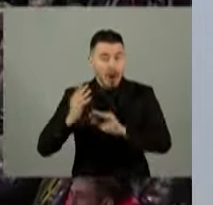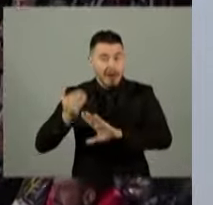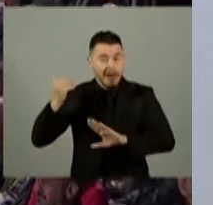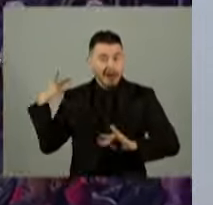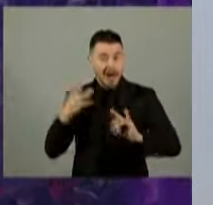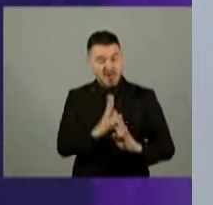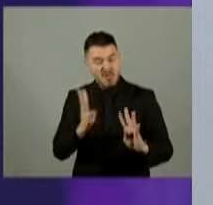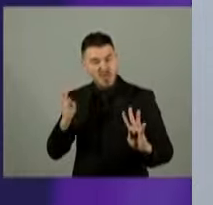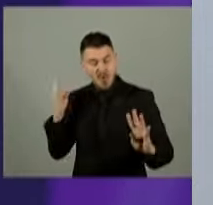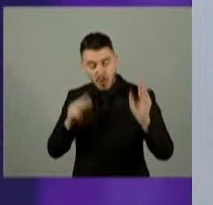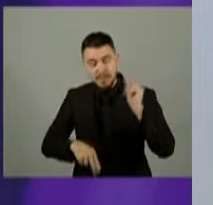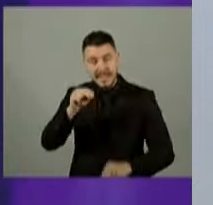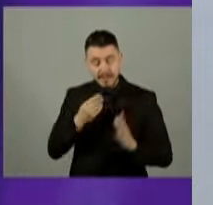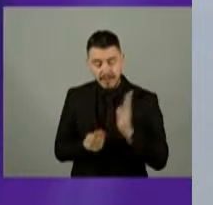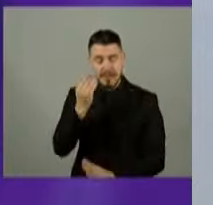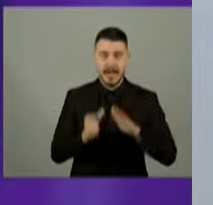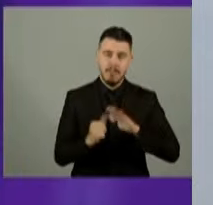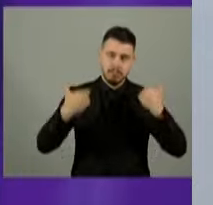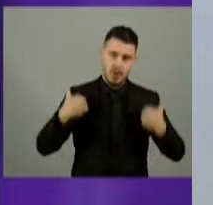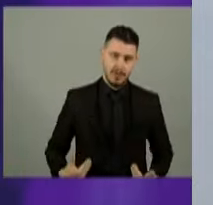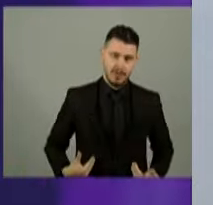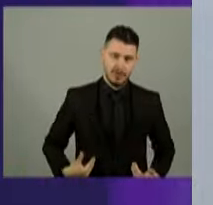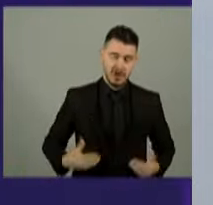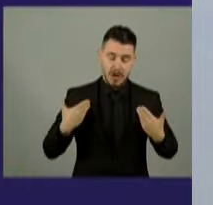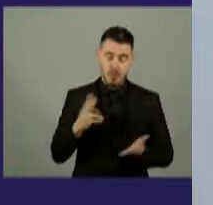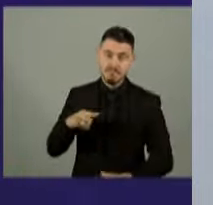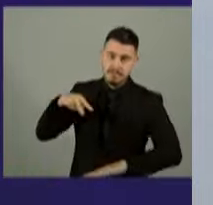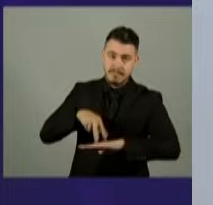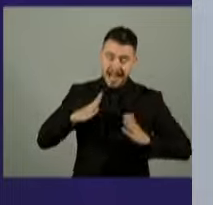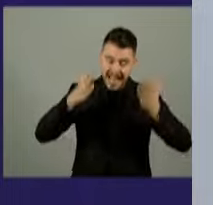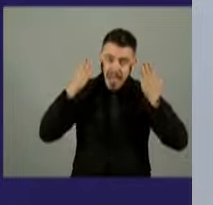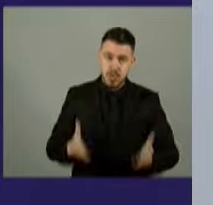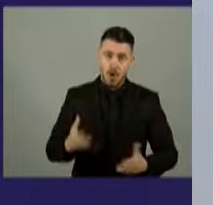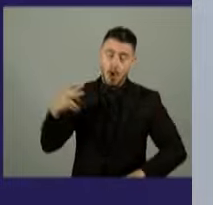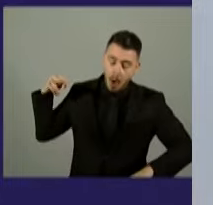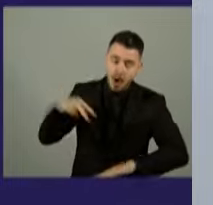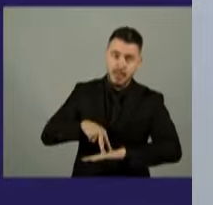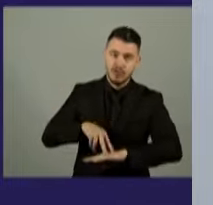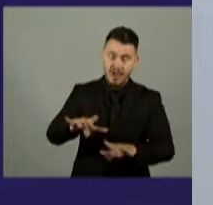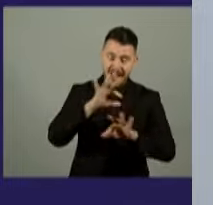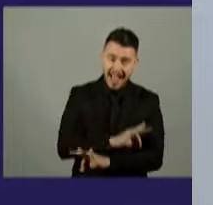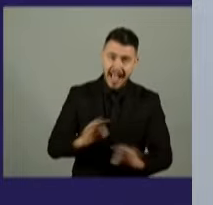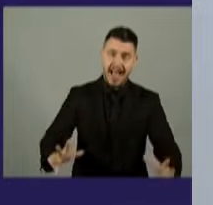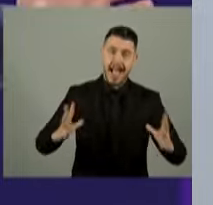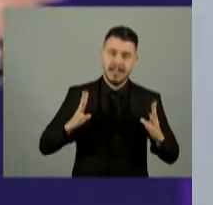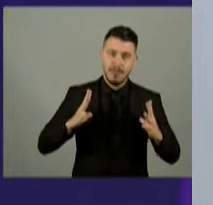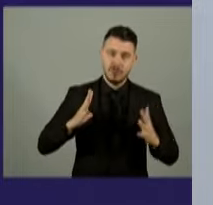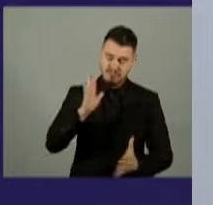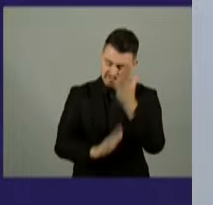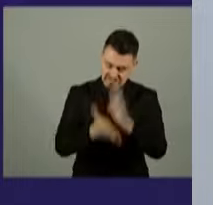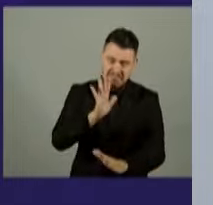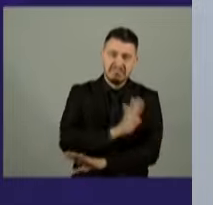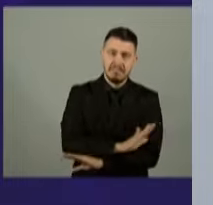ενδιαφέροντος εγγραφής ως υποψηφίων μελών στο συνέδριο, με αποτέλεσμα να μην μπορώ να δω από